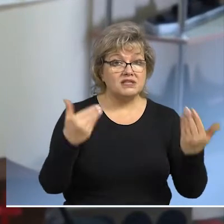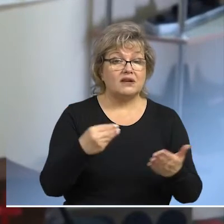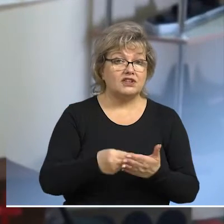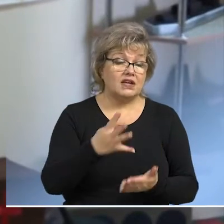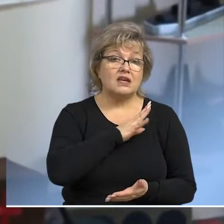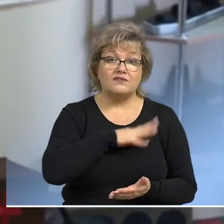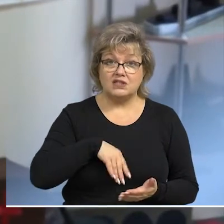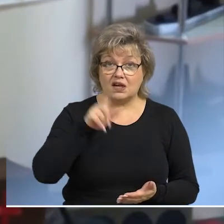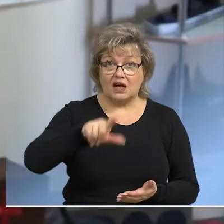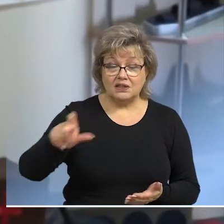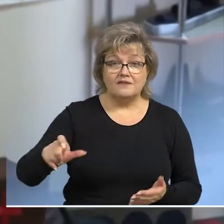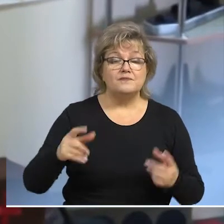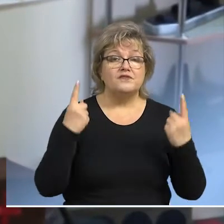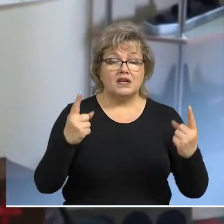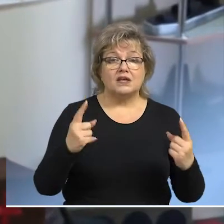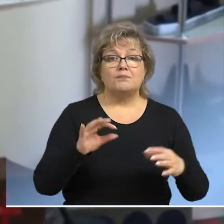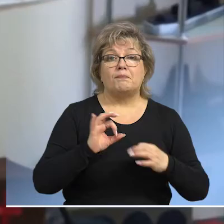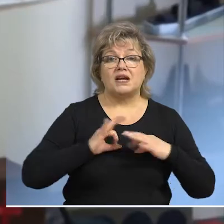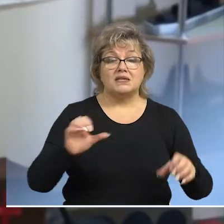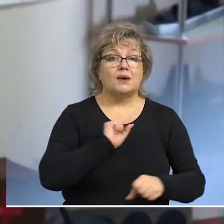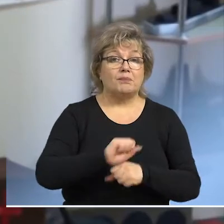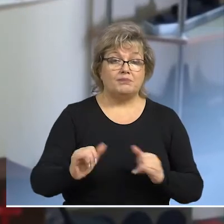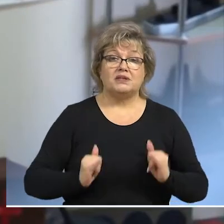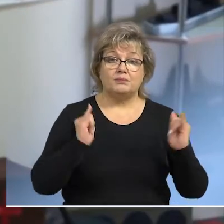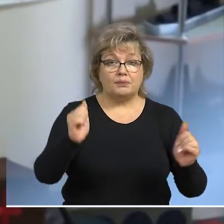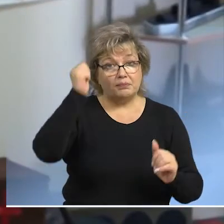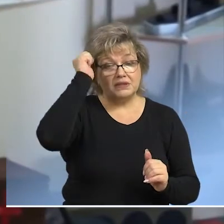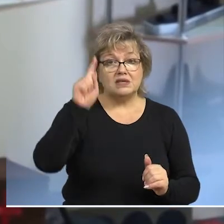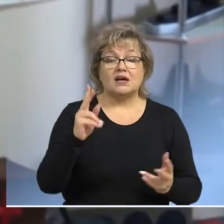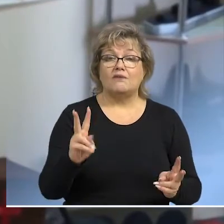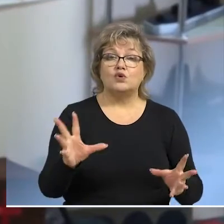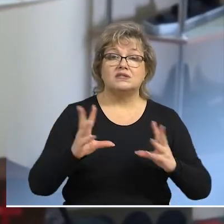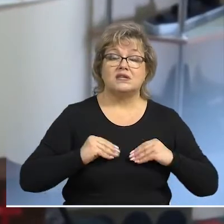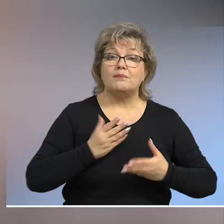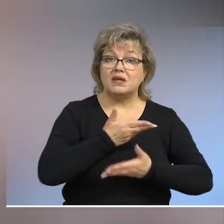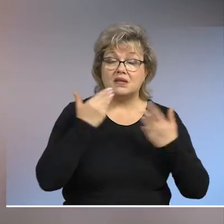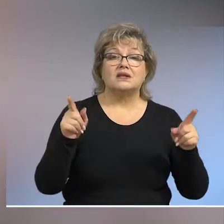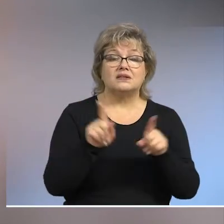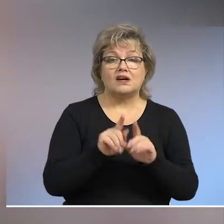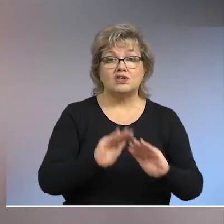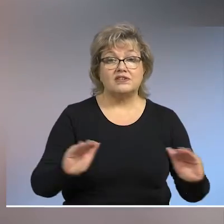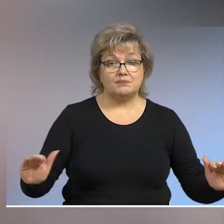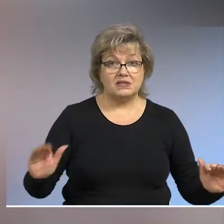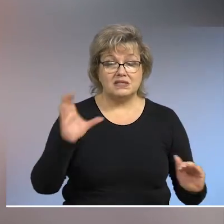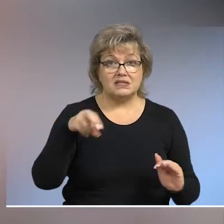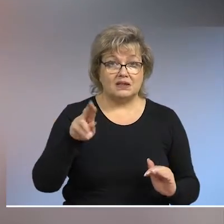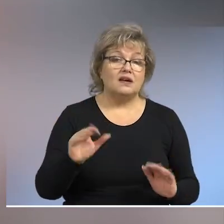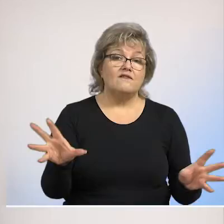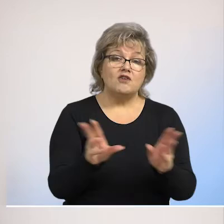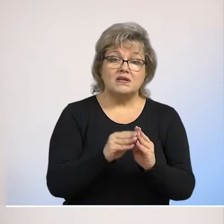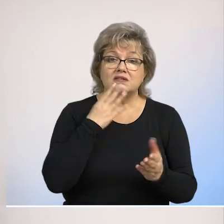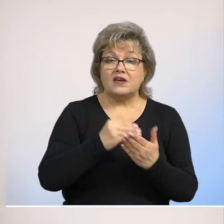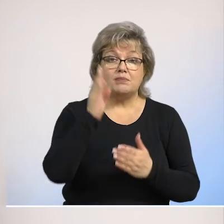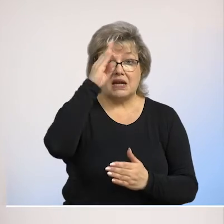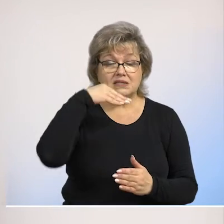поздравить дорогих ветеранов с великим праздником Победы, почтить память тех, кого уже нет с нами. Также воспитанники детского сада вместе